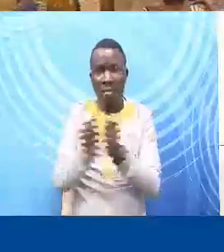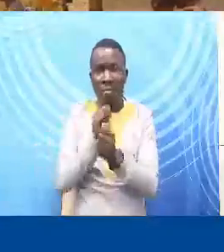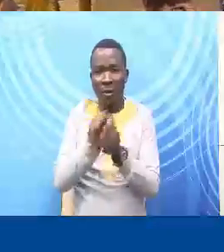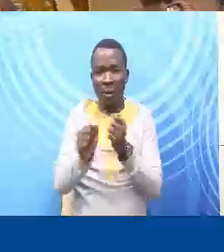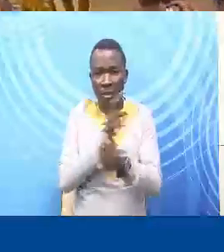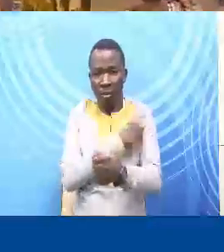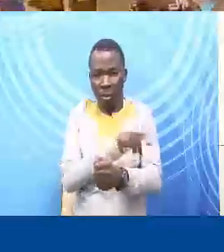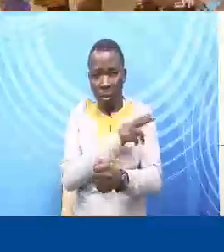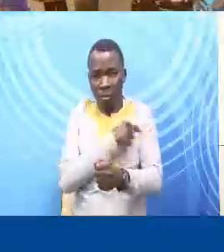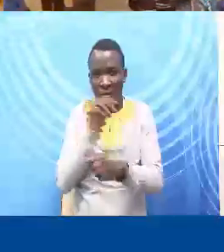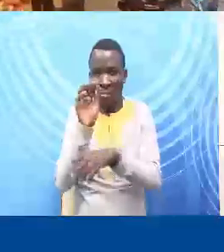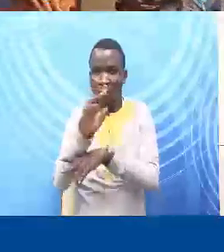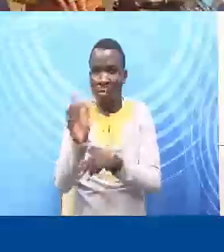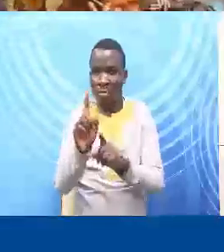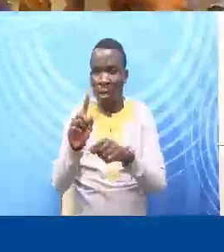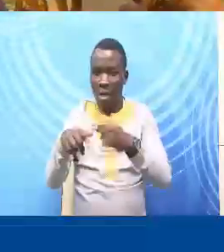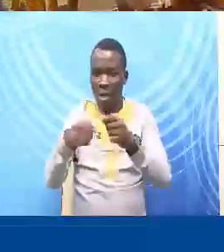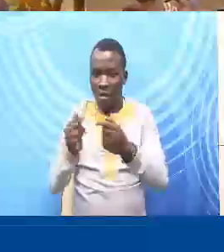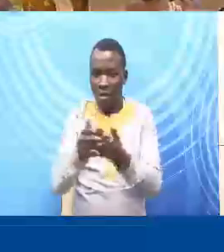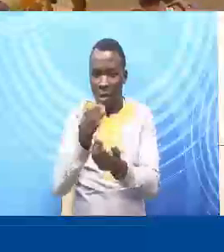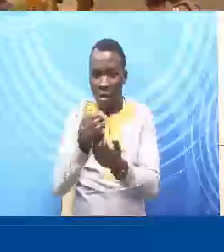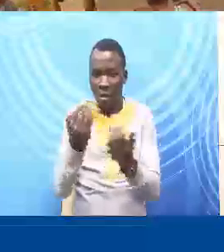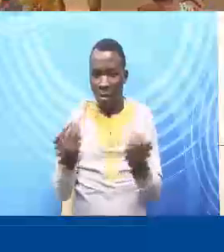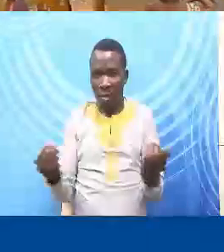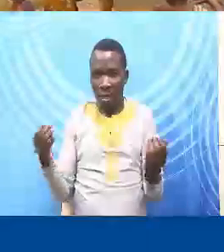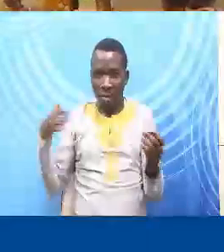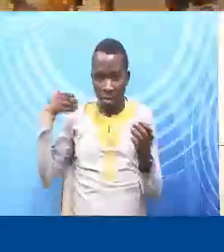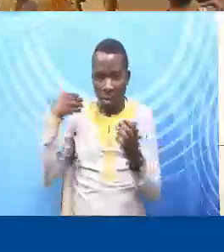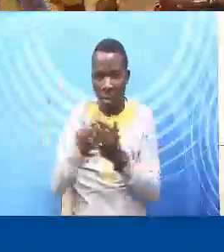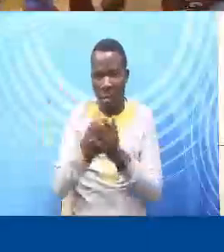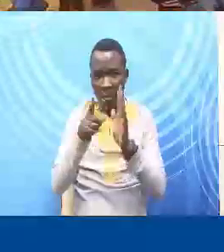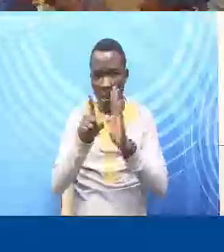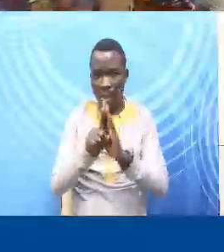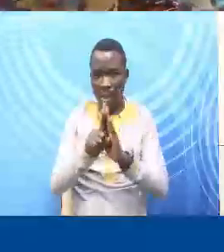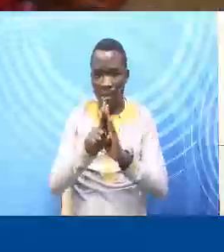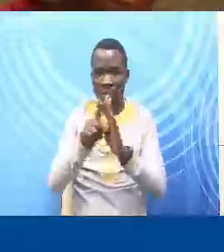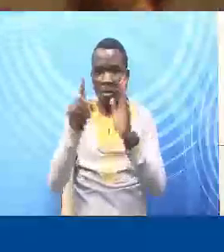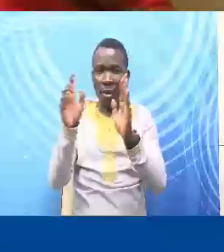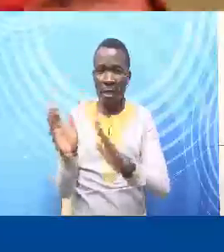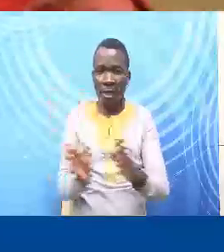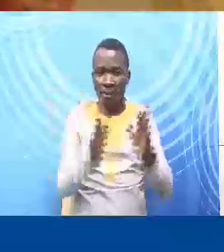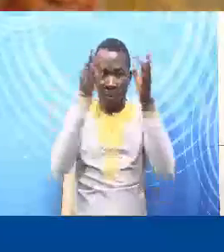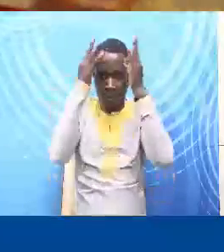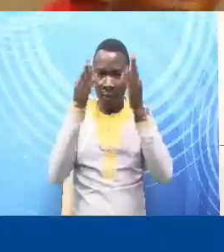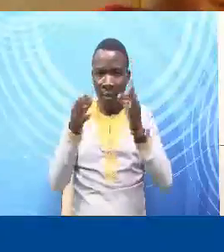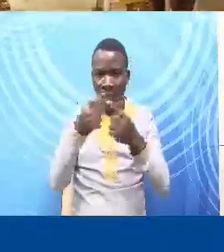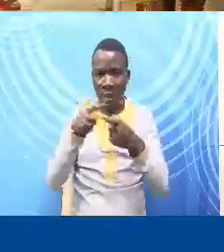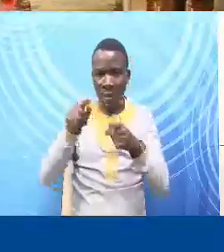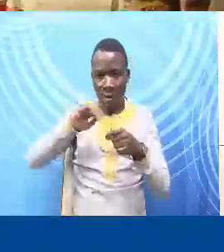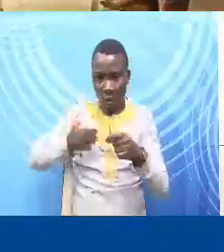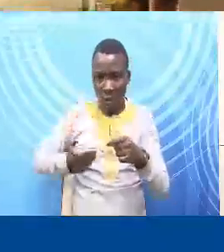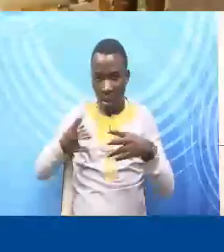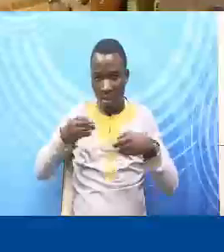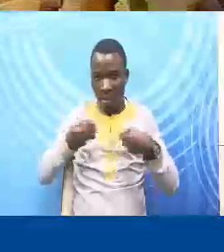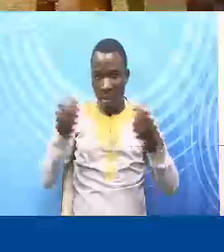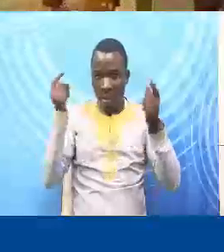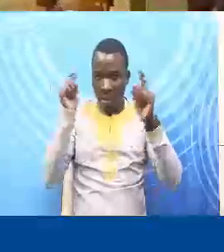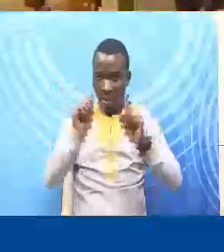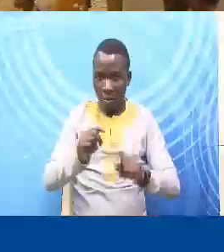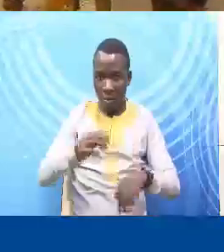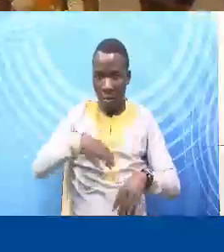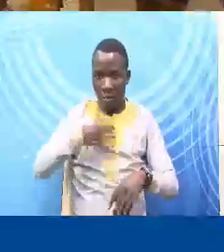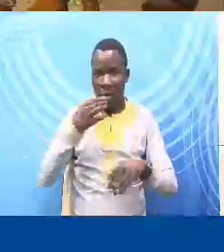ngo uyu mugabo agakomeza kwita ku bana kugeza ubwo amategeko azabigena ukundi hagati aho ariko ngo uyu mugore nawe akaba yemerewe kubasura amakimbirane ashingiye ku